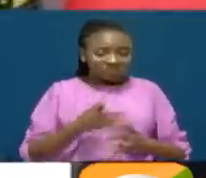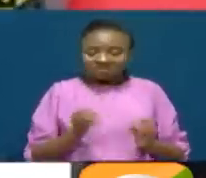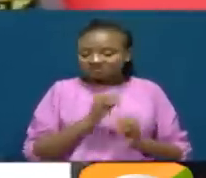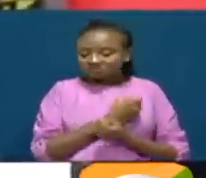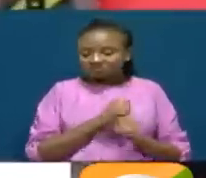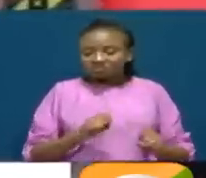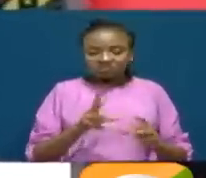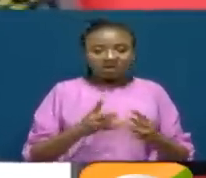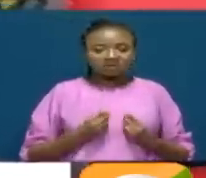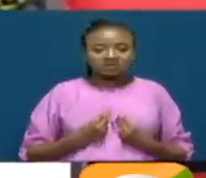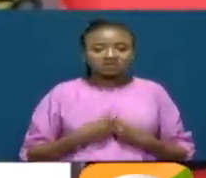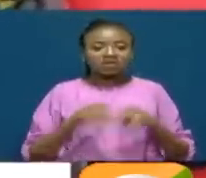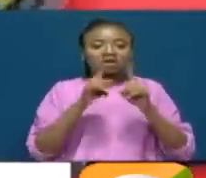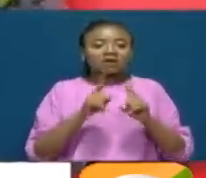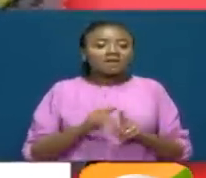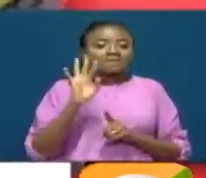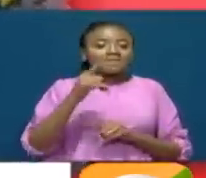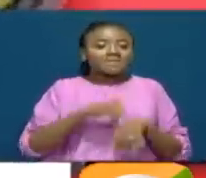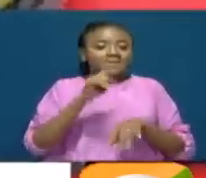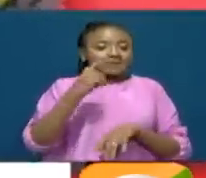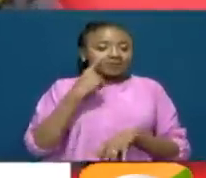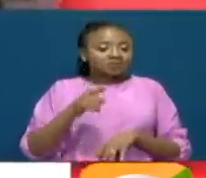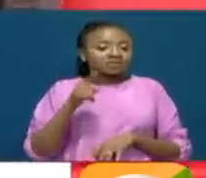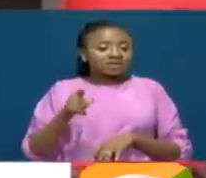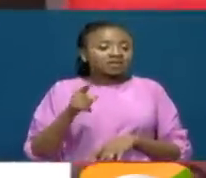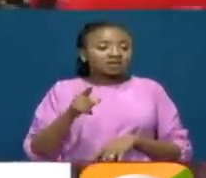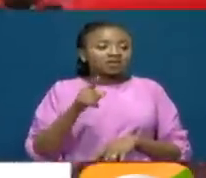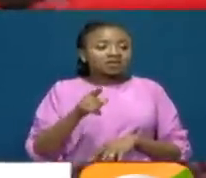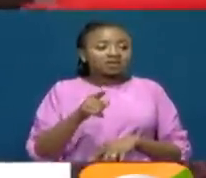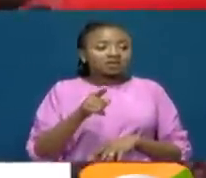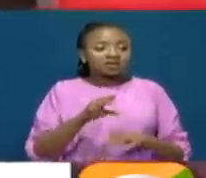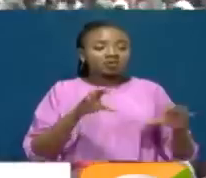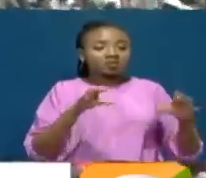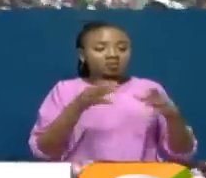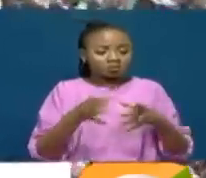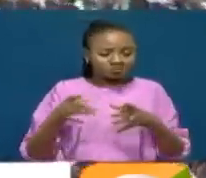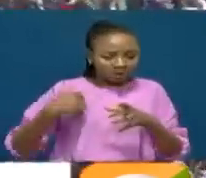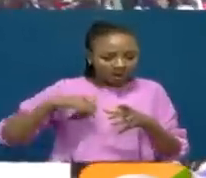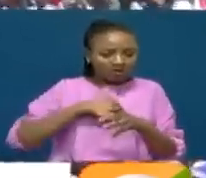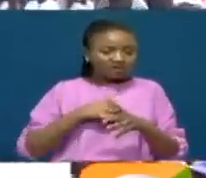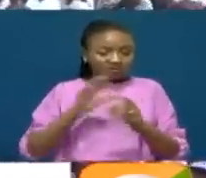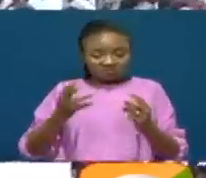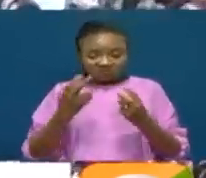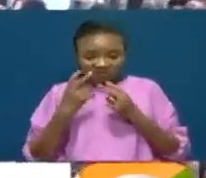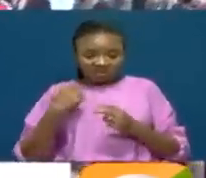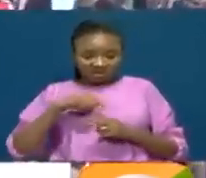hii kikundi, hii ni kikundi ya kuibiwa kura.